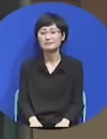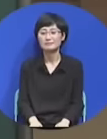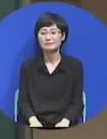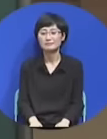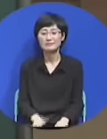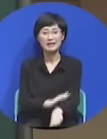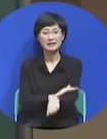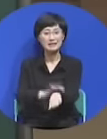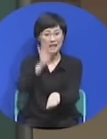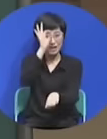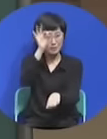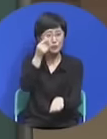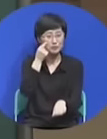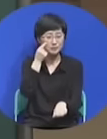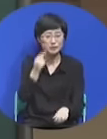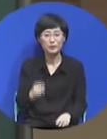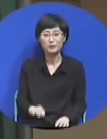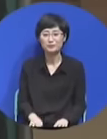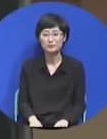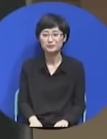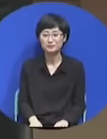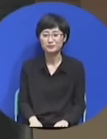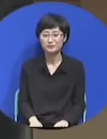잘 보세요. 应该 정确 看.